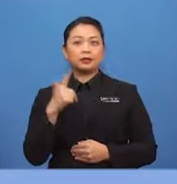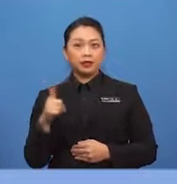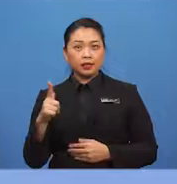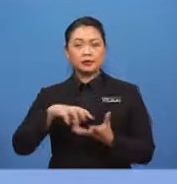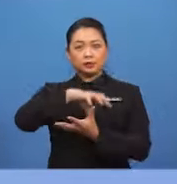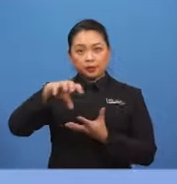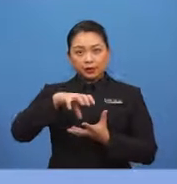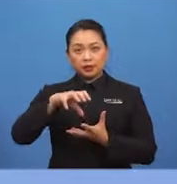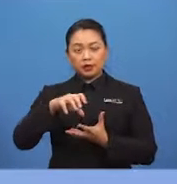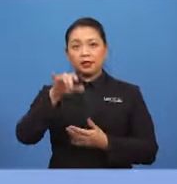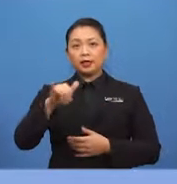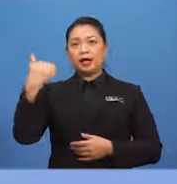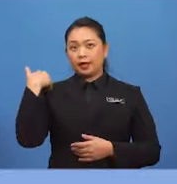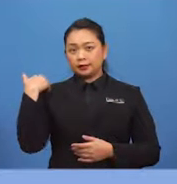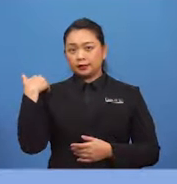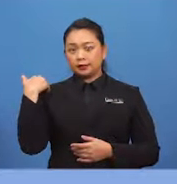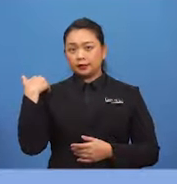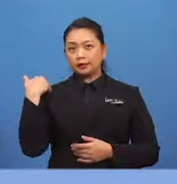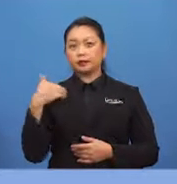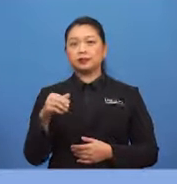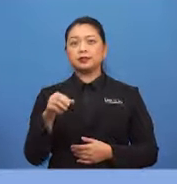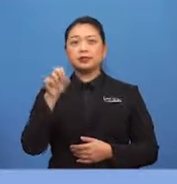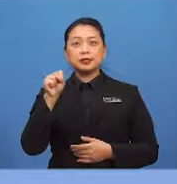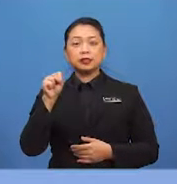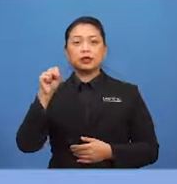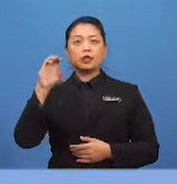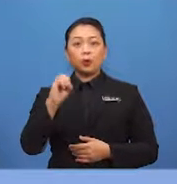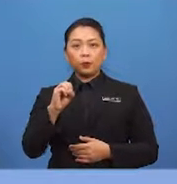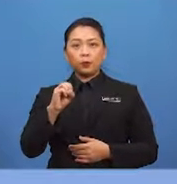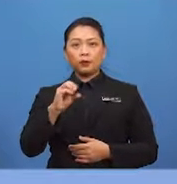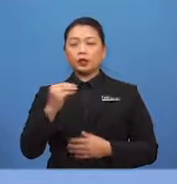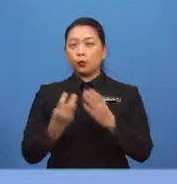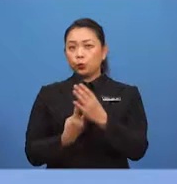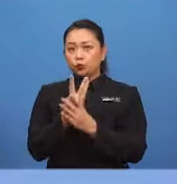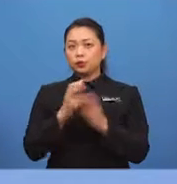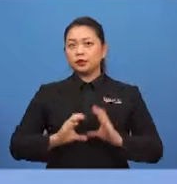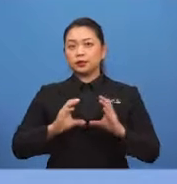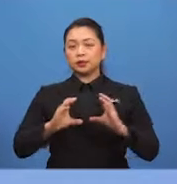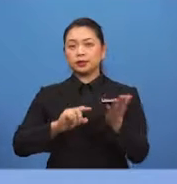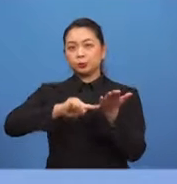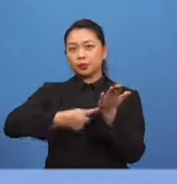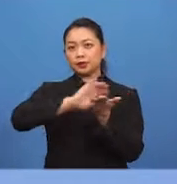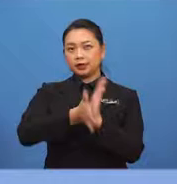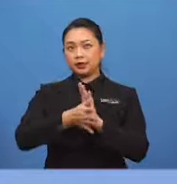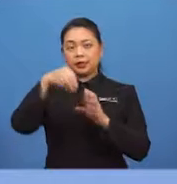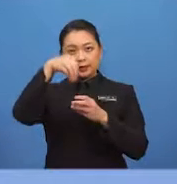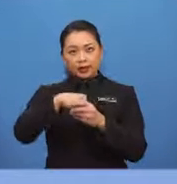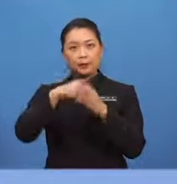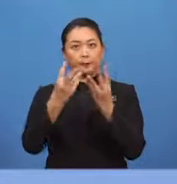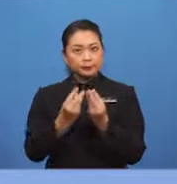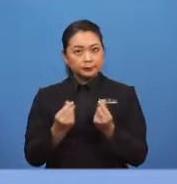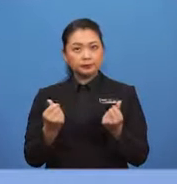sebatian yang mengandungi silikon dioksida dan wujud secara semula jadi di dalam